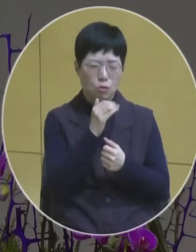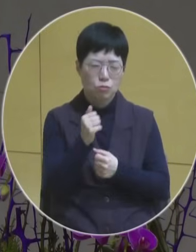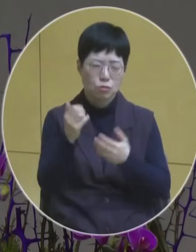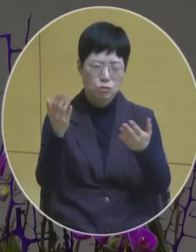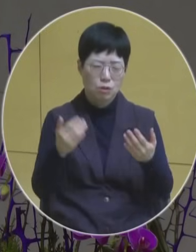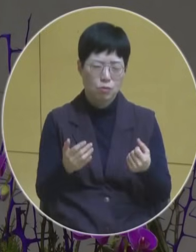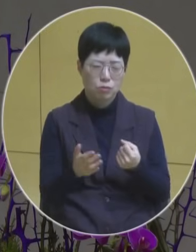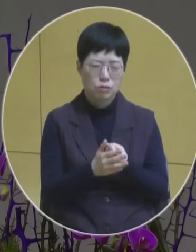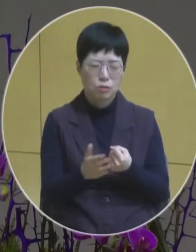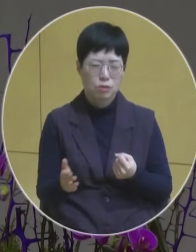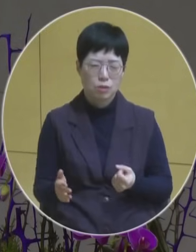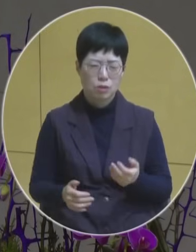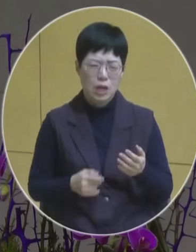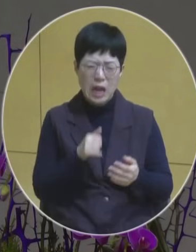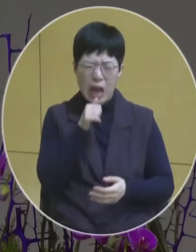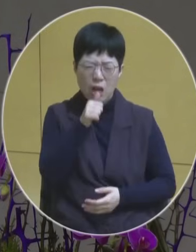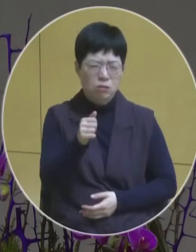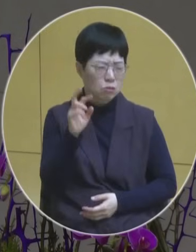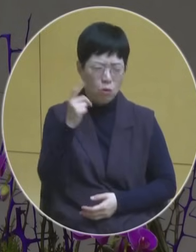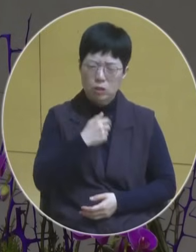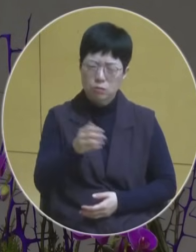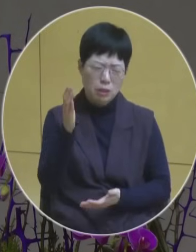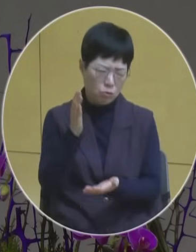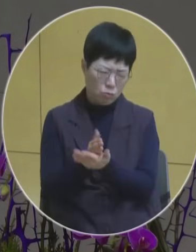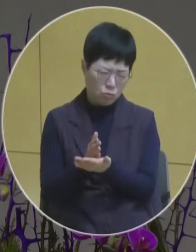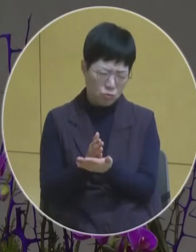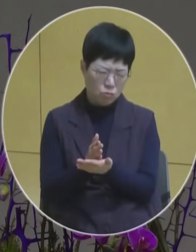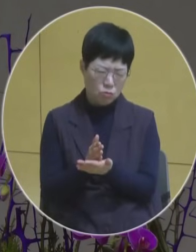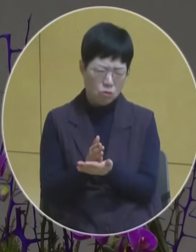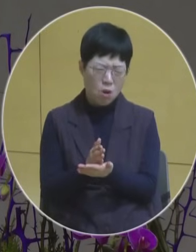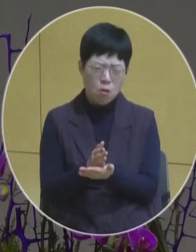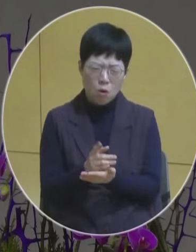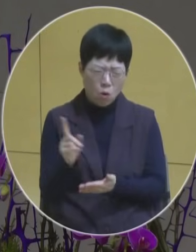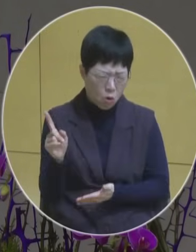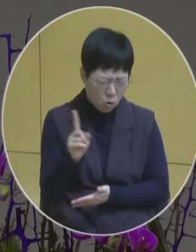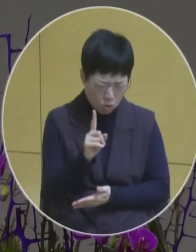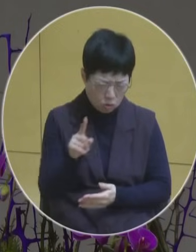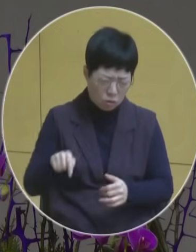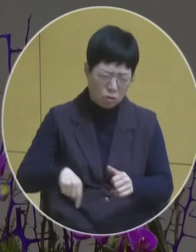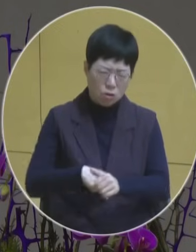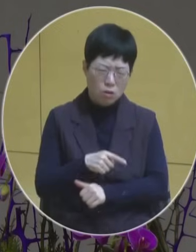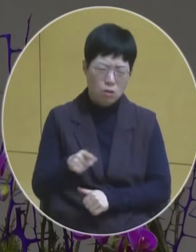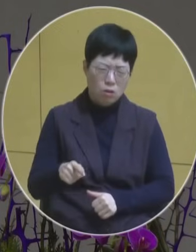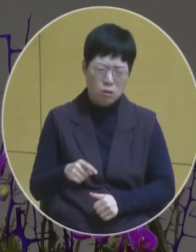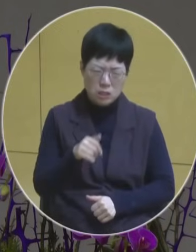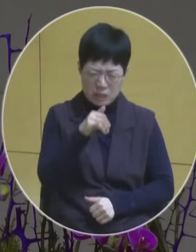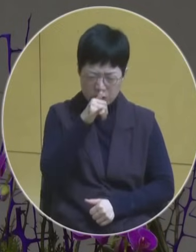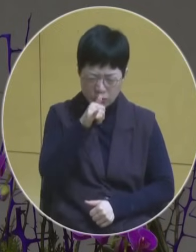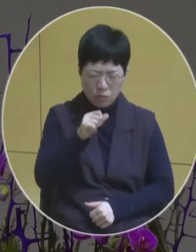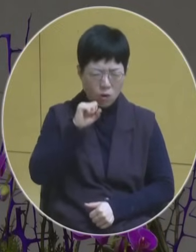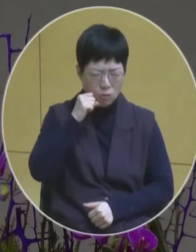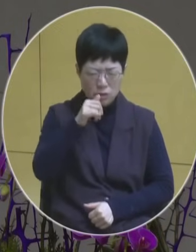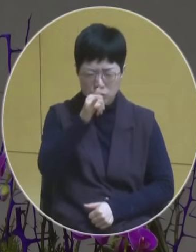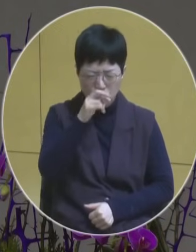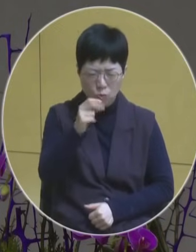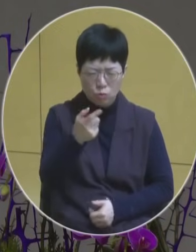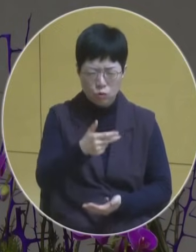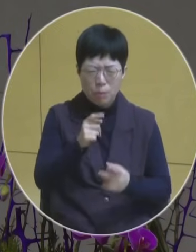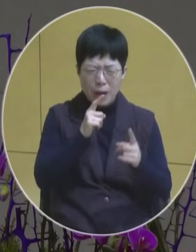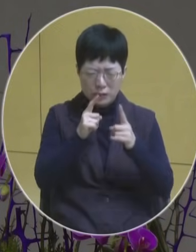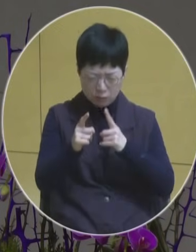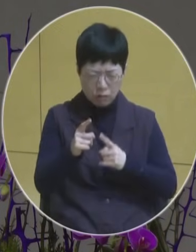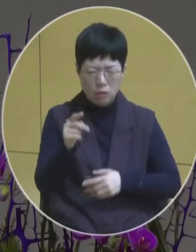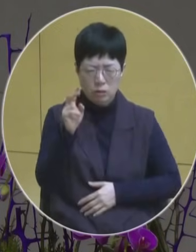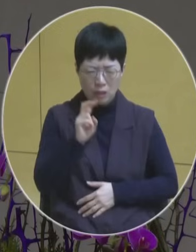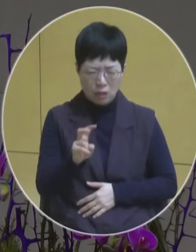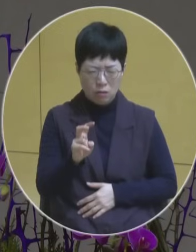주셨사오니 결단코 그냥 돌아가지 않게 하시고 어떤 환경과 상황 속에 있다 할지라도 주의 말씀과